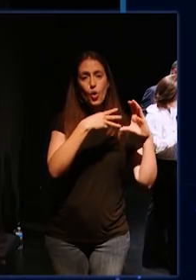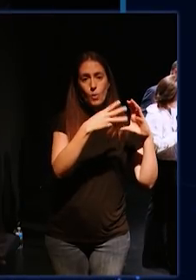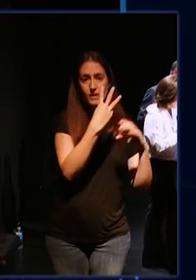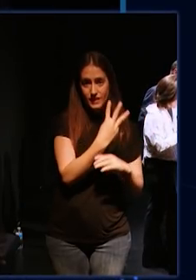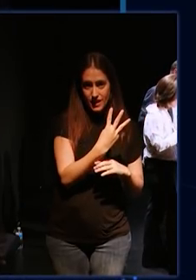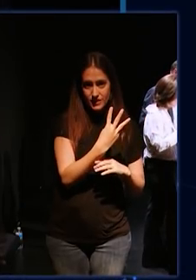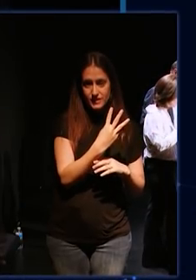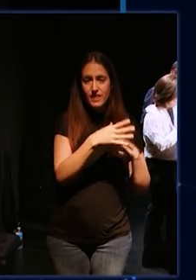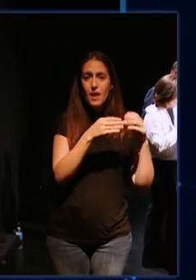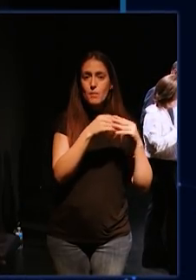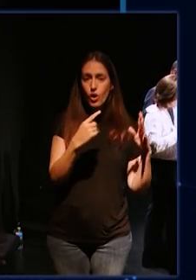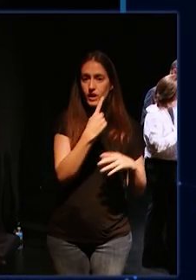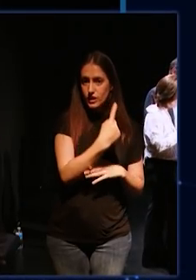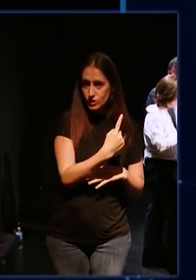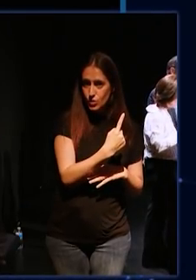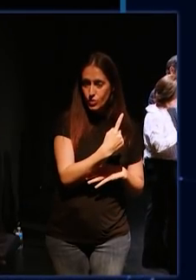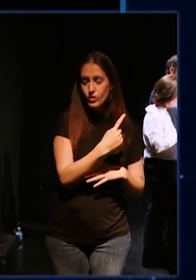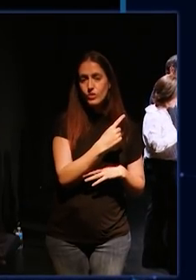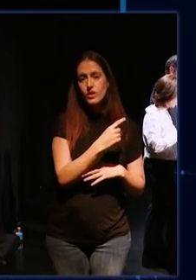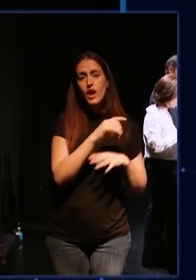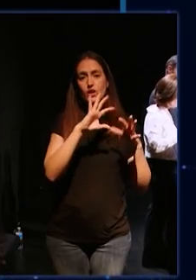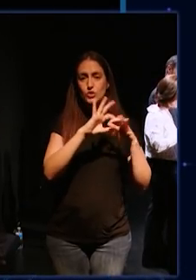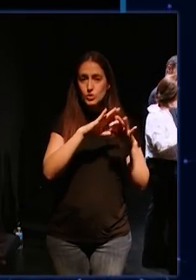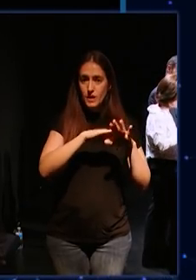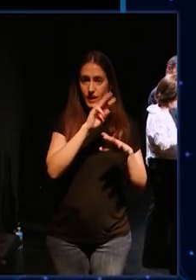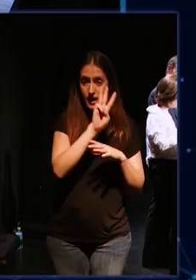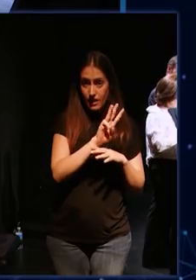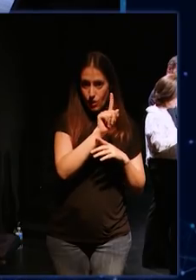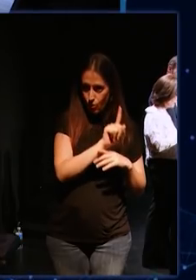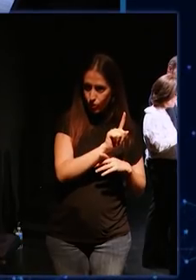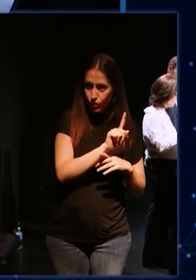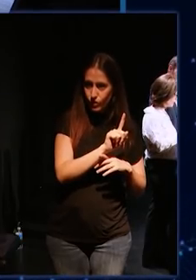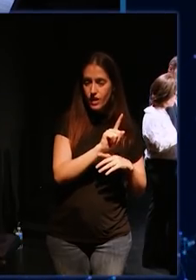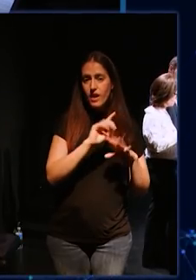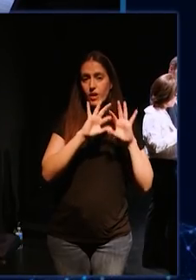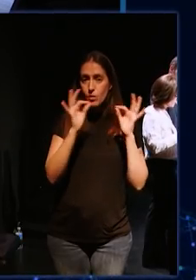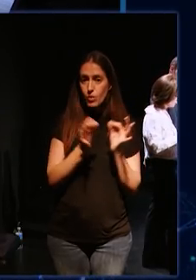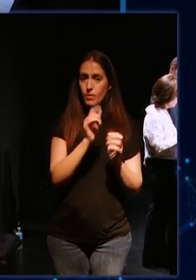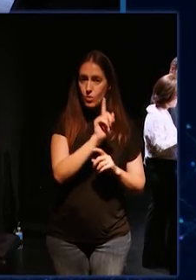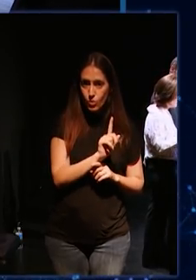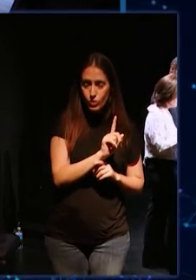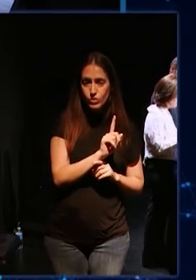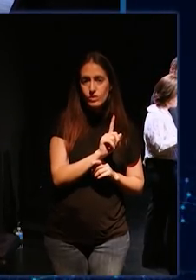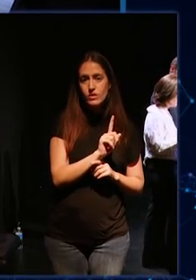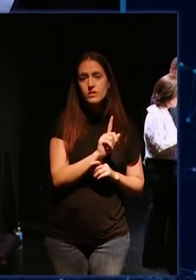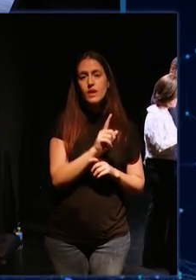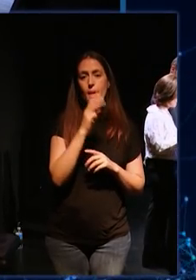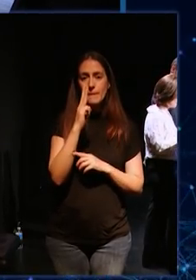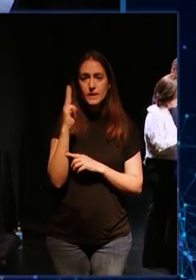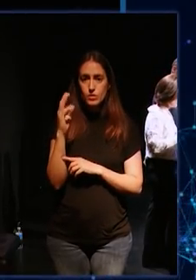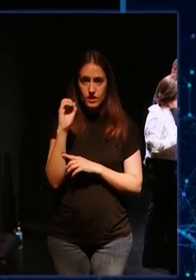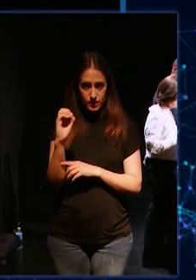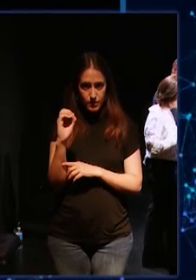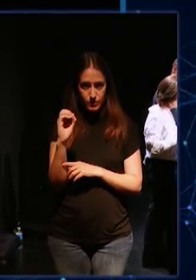3, Demòcrates 1 regidor, Junts per Cardedeu 1 regidor, En Comú Podem, un regidor. Partit Popular,